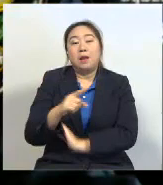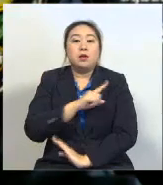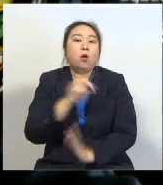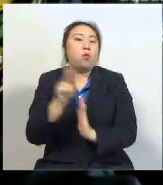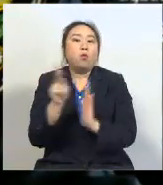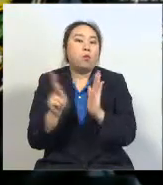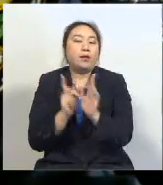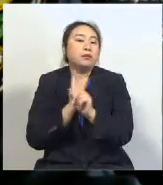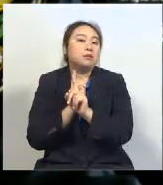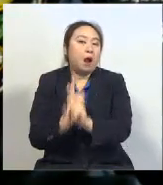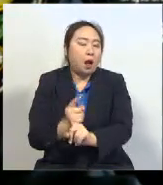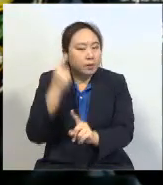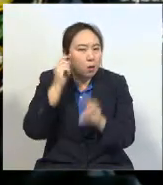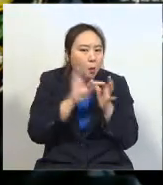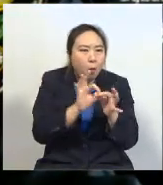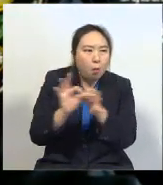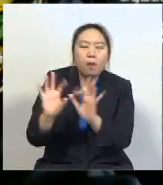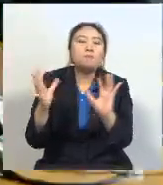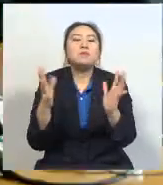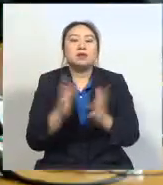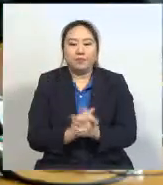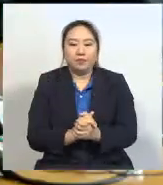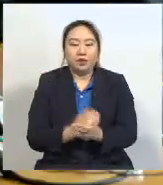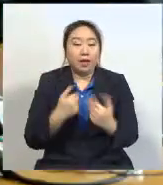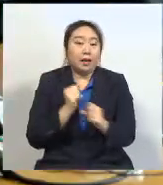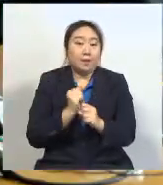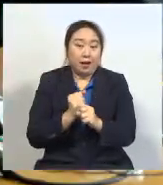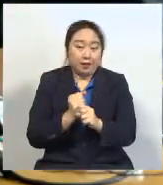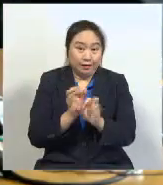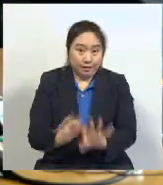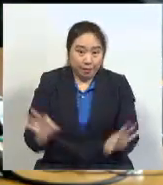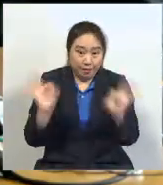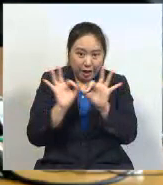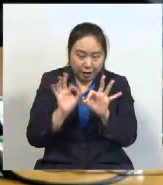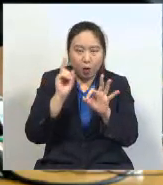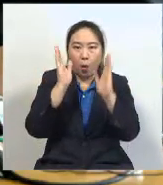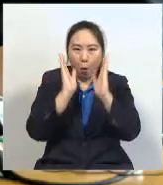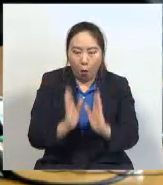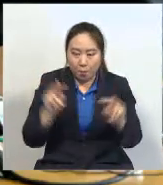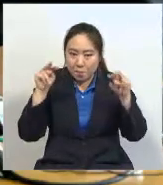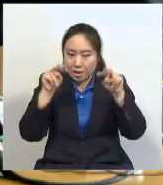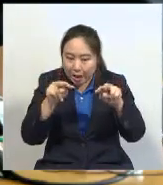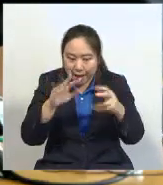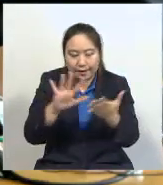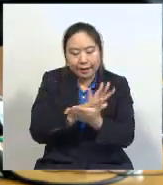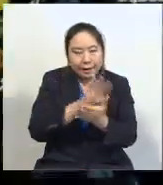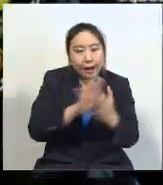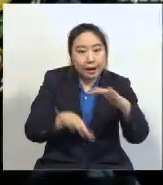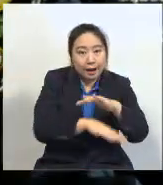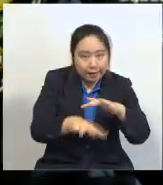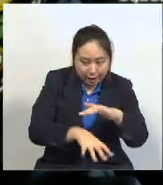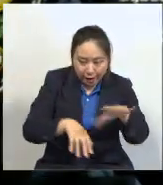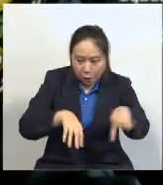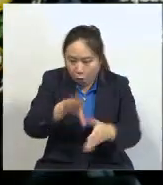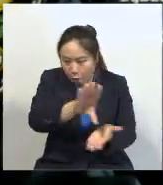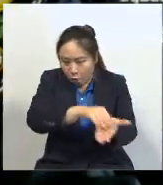ายและไม่กังวลในเรื่องอื่นๆส่วนการดำเนินคดีมีความจำเป็นที่จะต้องรวบรวมพยานบุคคลหรือพยานเอกสารต่างๆเพื่อประกอบคดีนะ